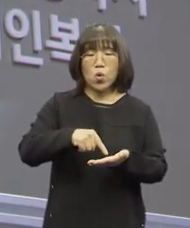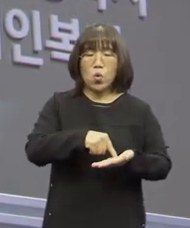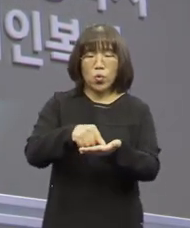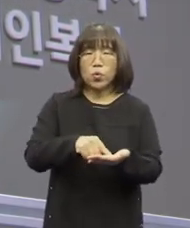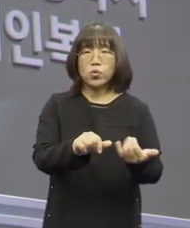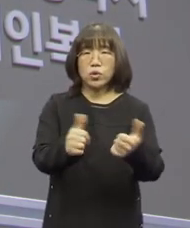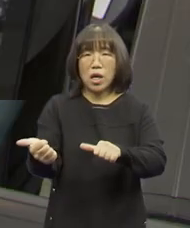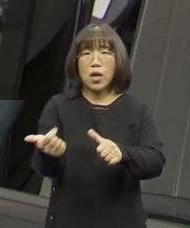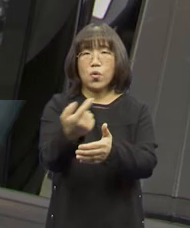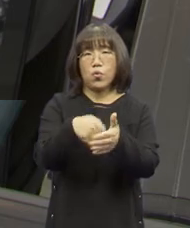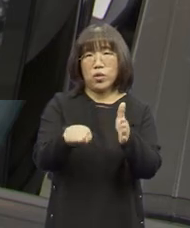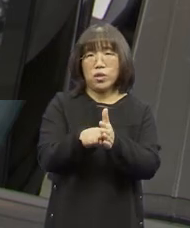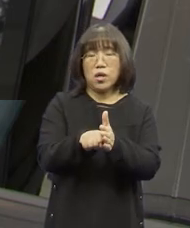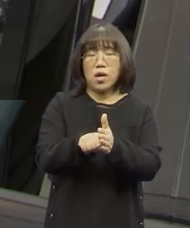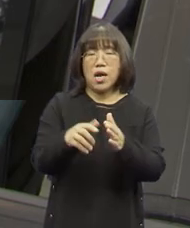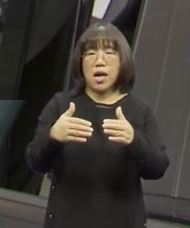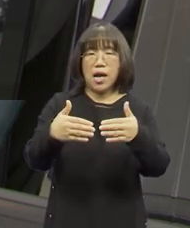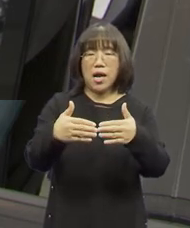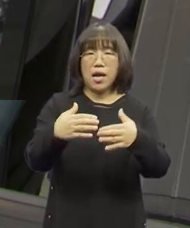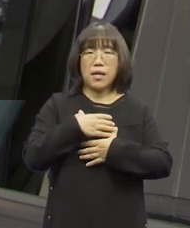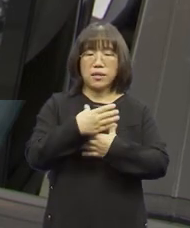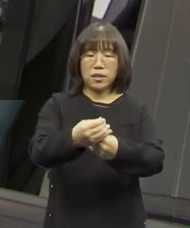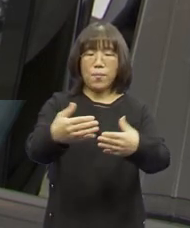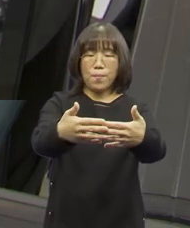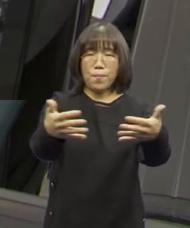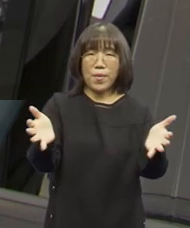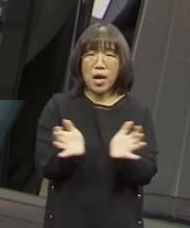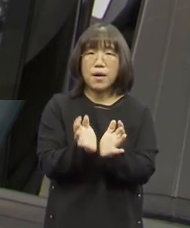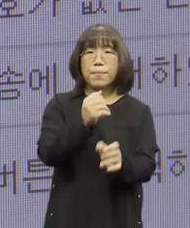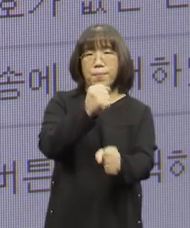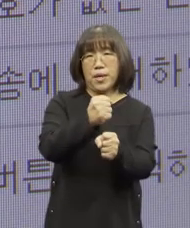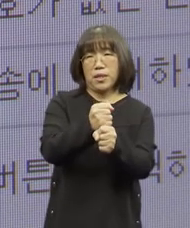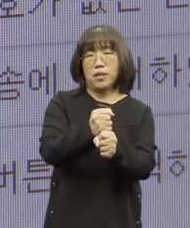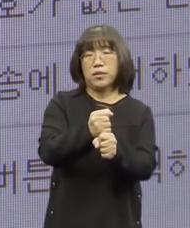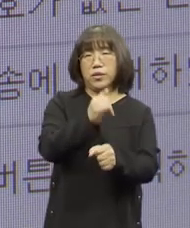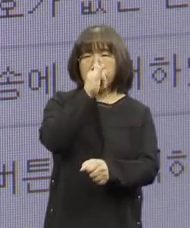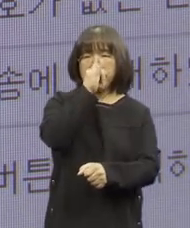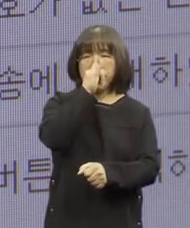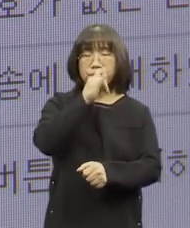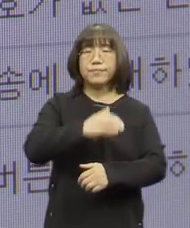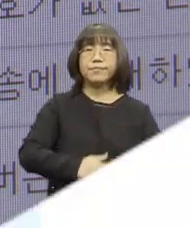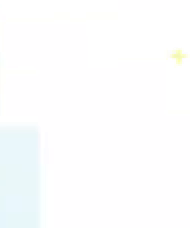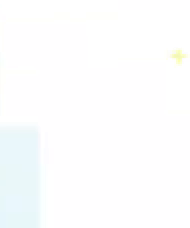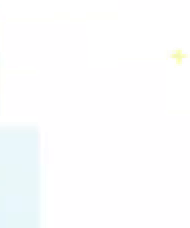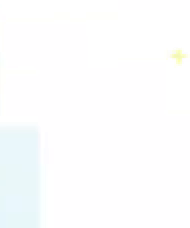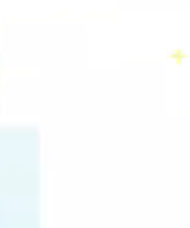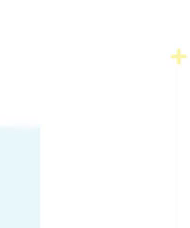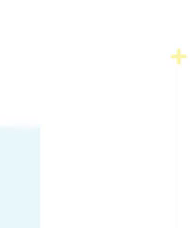추진하는 등 고독사 예방을 위한 지역사회 안전망을 구축해 나가고 있습니다.